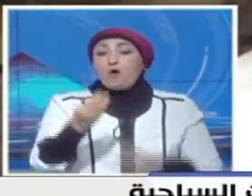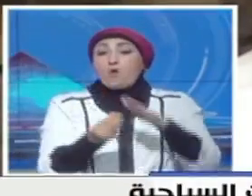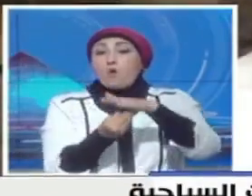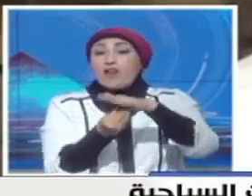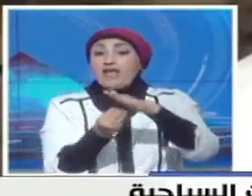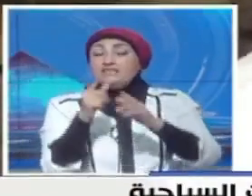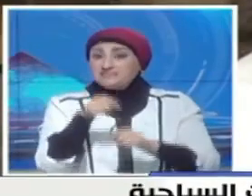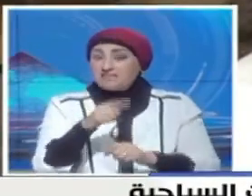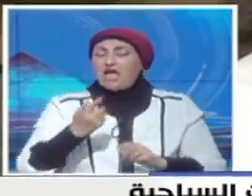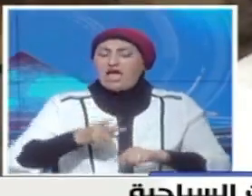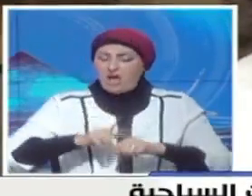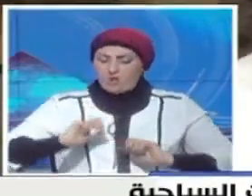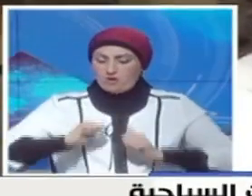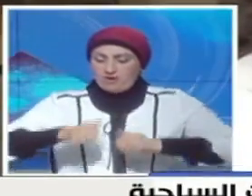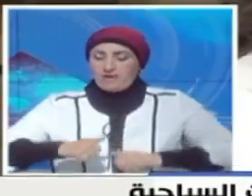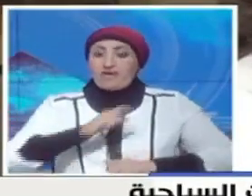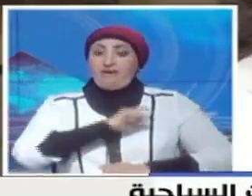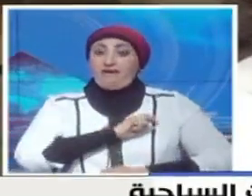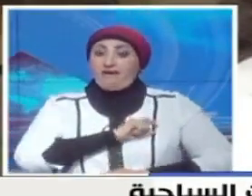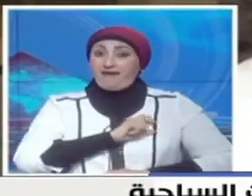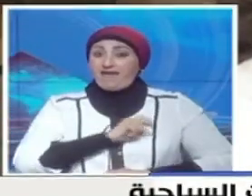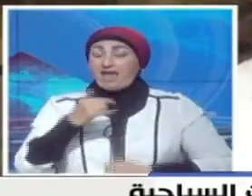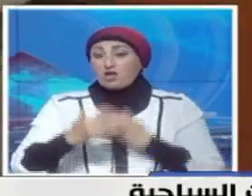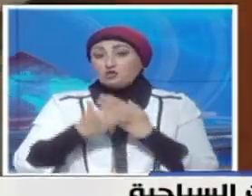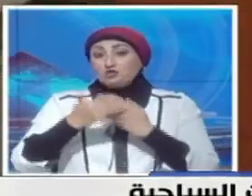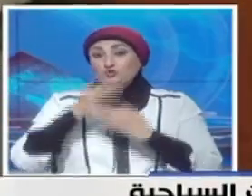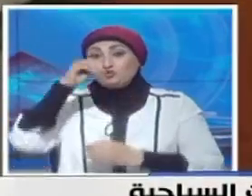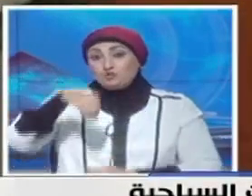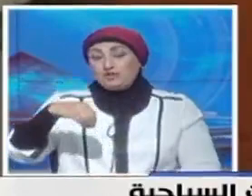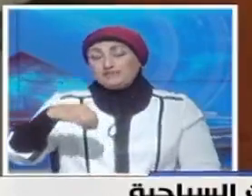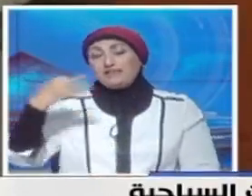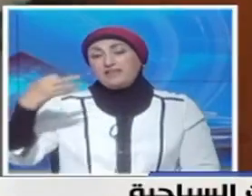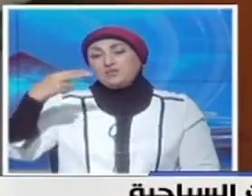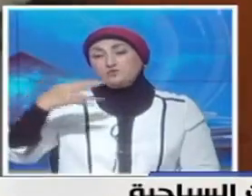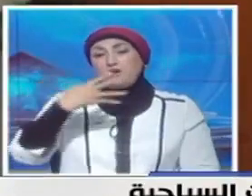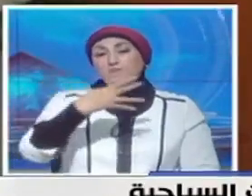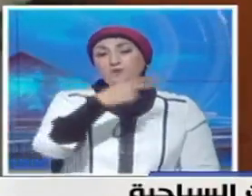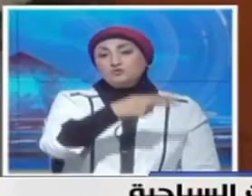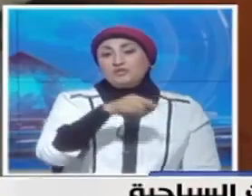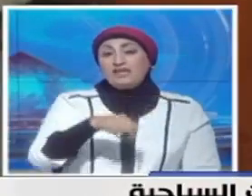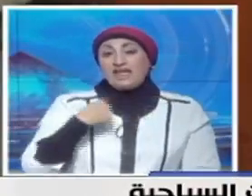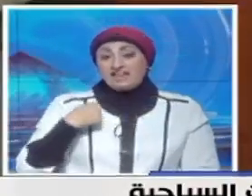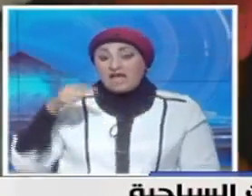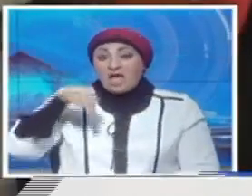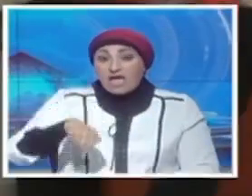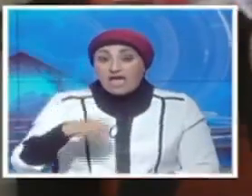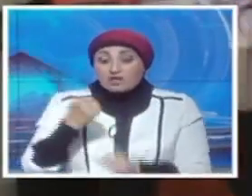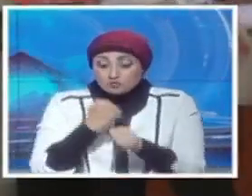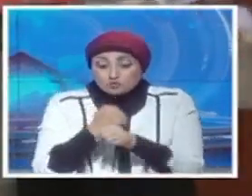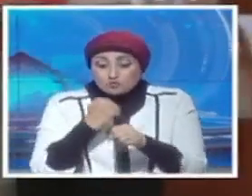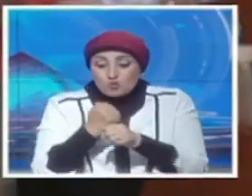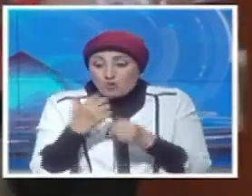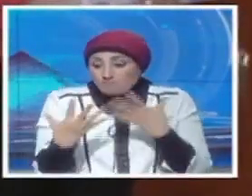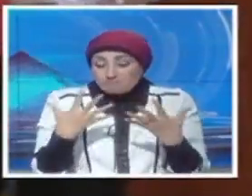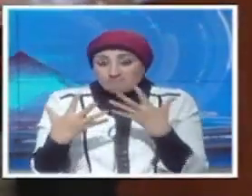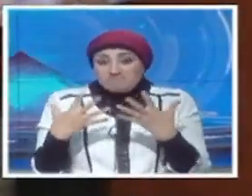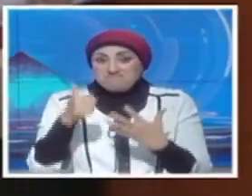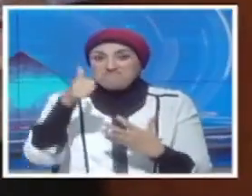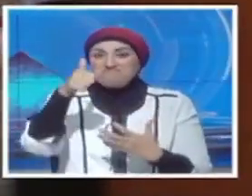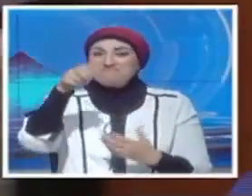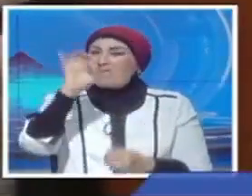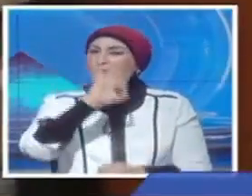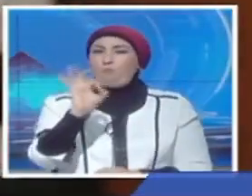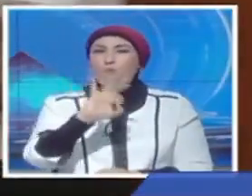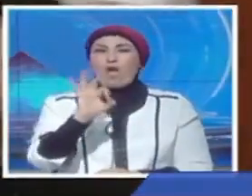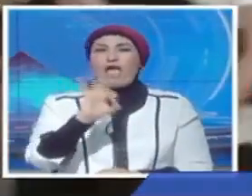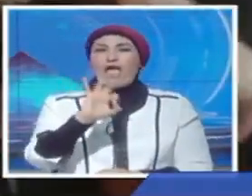الطلبة اللي داخلين جدد في العام الأكاديمي 23-24. كانت تجربة ليا حلوة إن أنا كنت بنزل الحاجة دي بمارسها بإيدي، التجربة كانت عملي فكانت فادتني أكتر